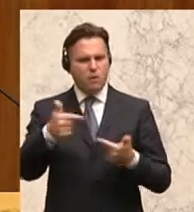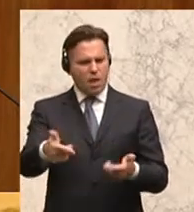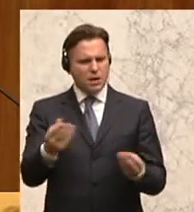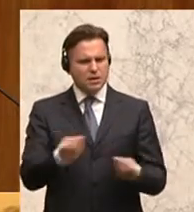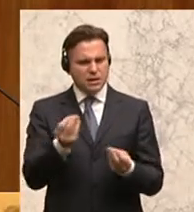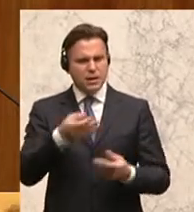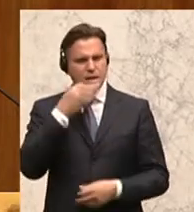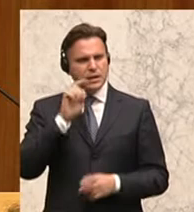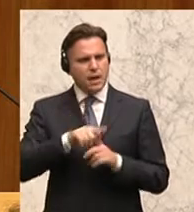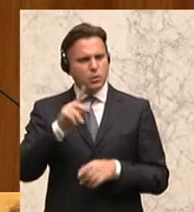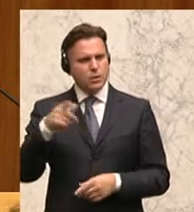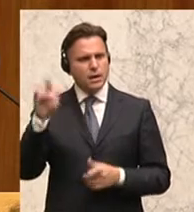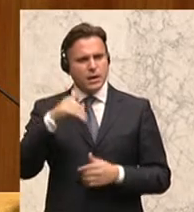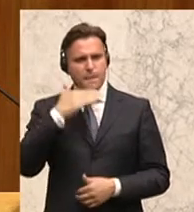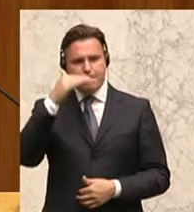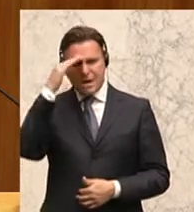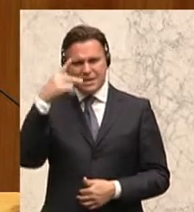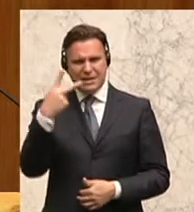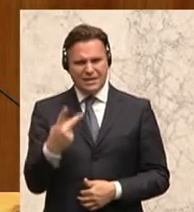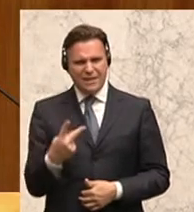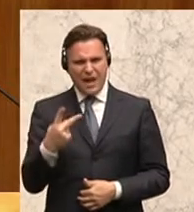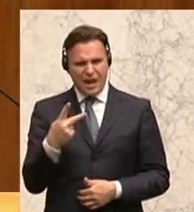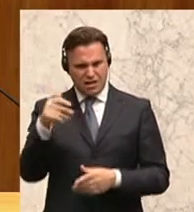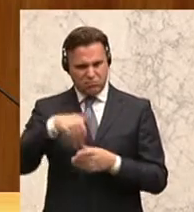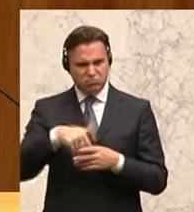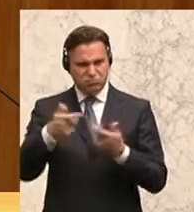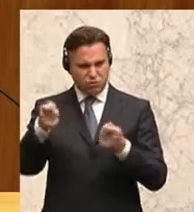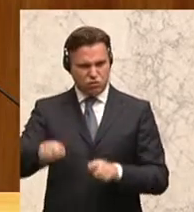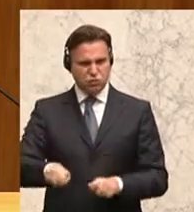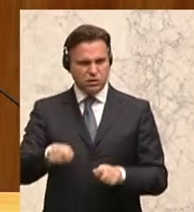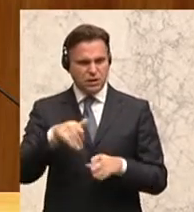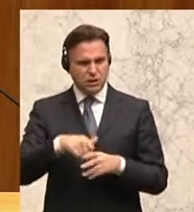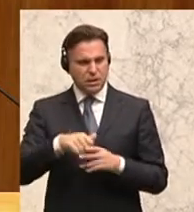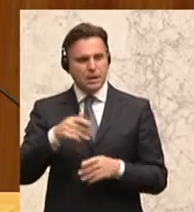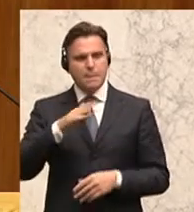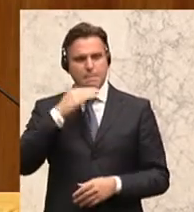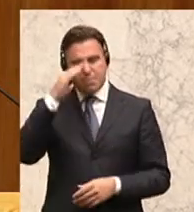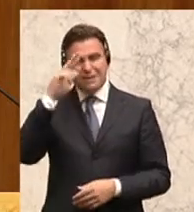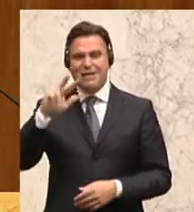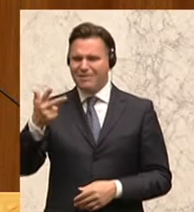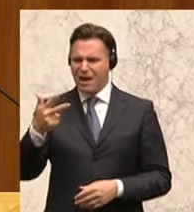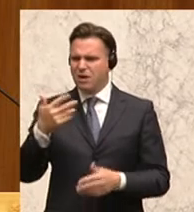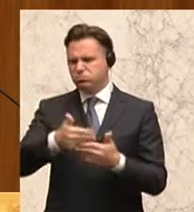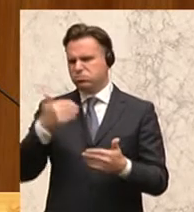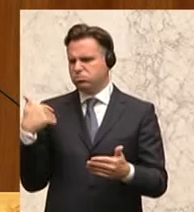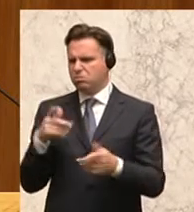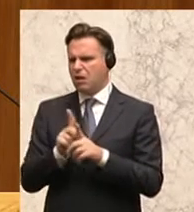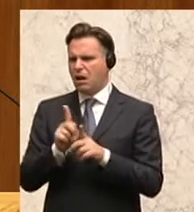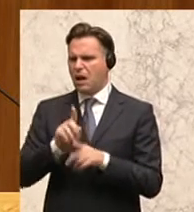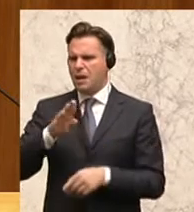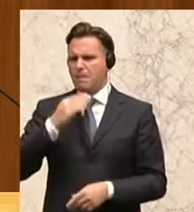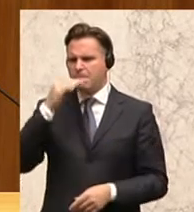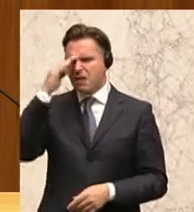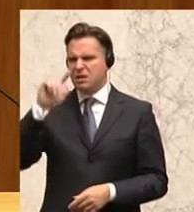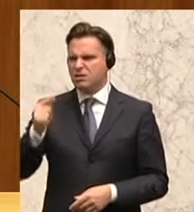Basel II wird heute beschlossen, in Wahrheit eine Fortsetzung von Basel III wird heute beschlossen, eine Fortsetzung von Basel II. Es hat schon damals